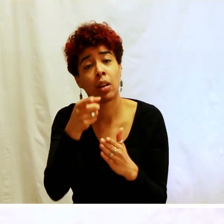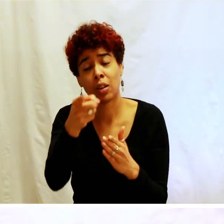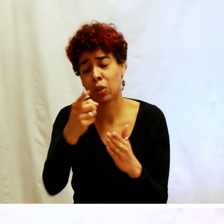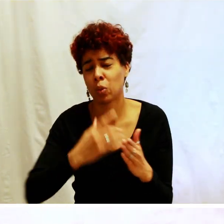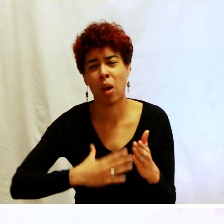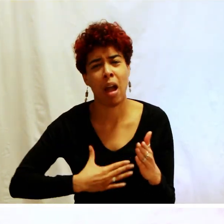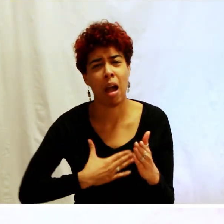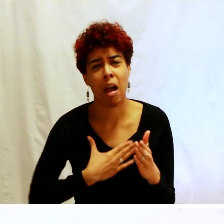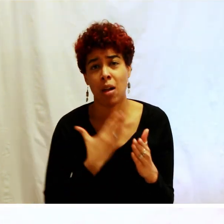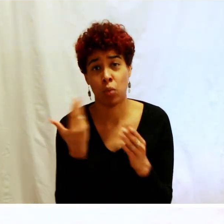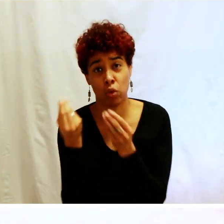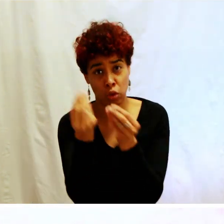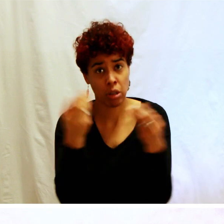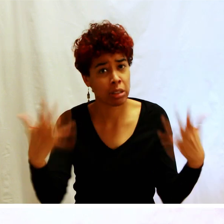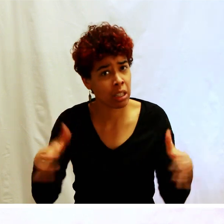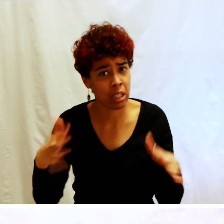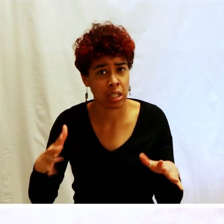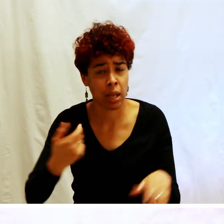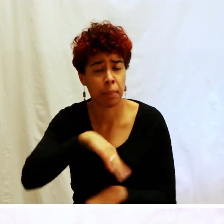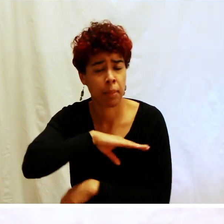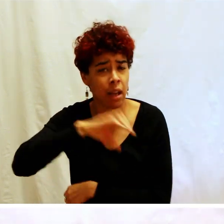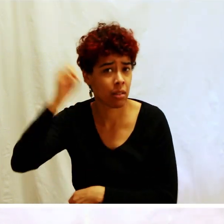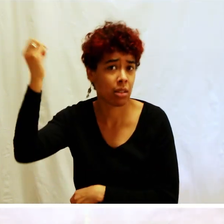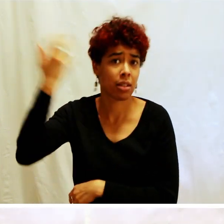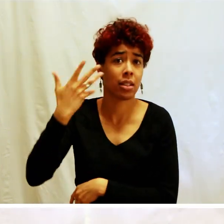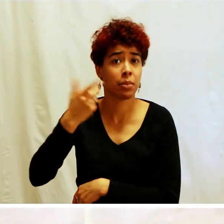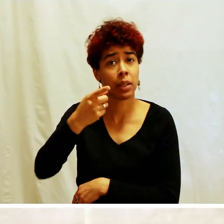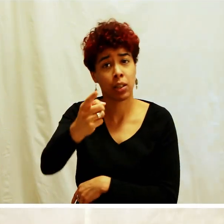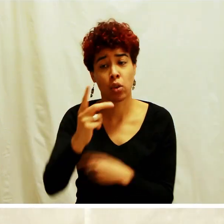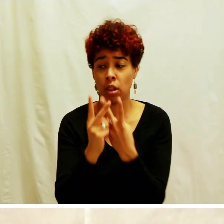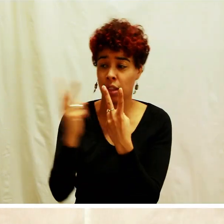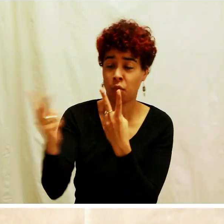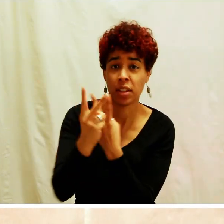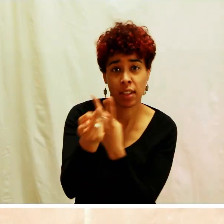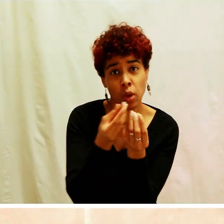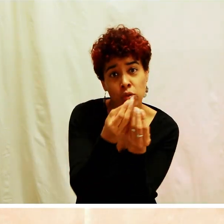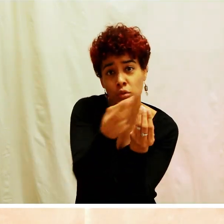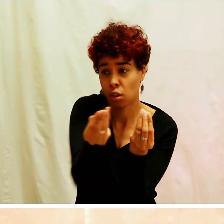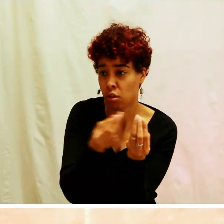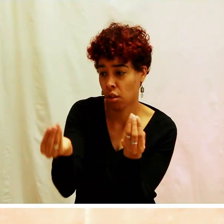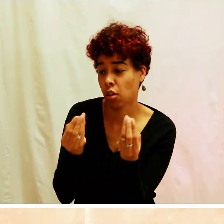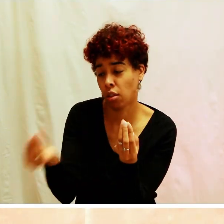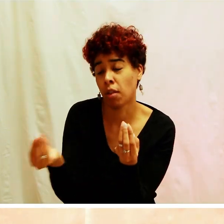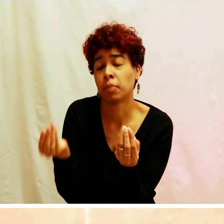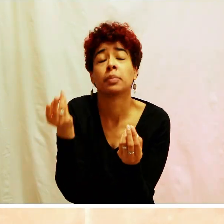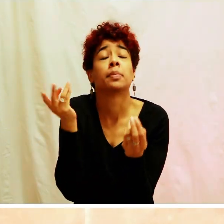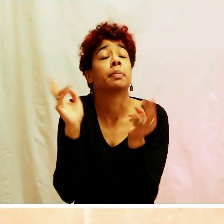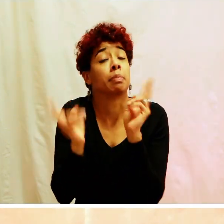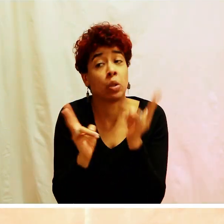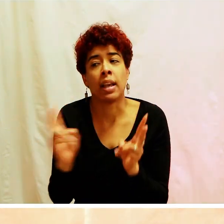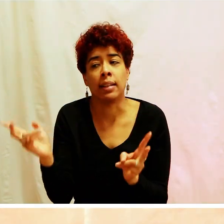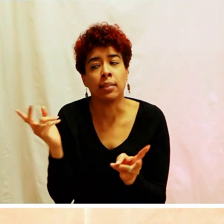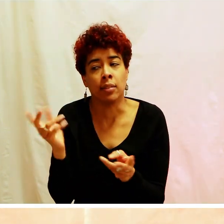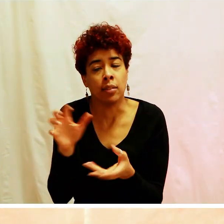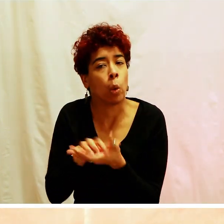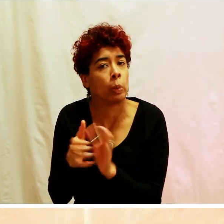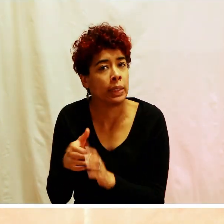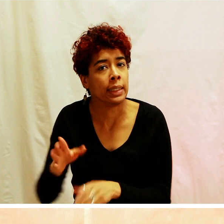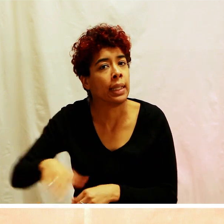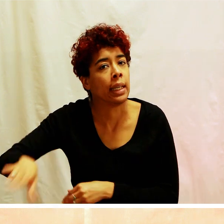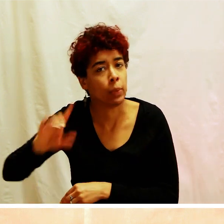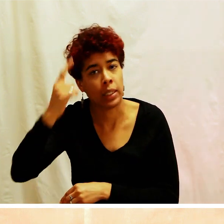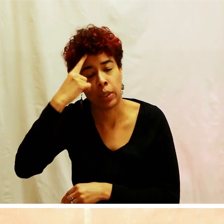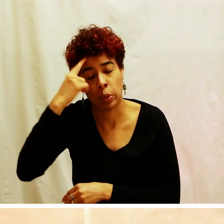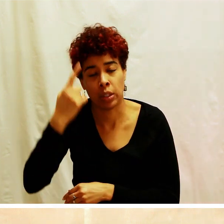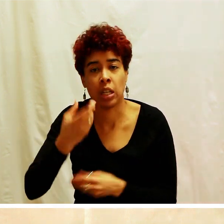cet amour-là que tu as reçu par le Saint-Esprit dans la vie de ceux qui sont en face de toi, même si peut-être, ils sont compliqués.